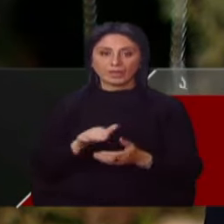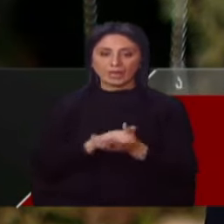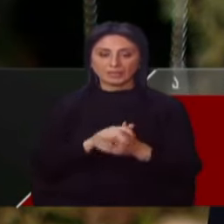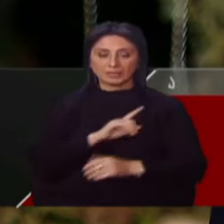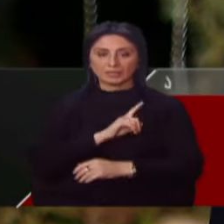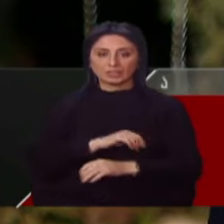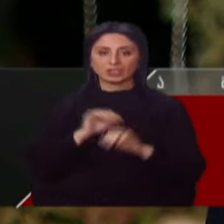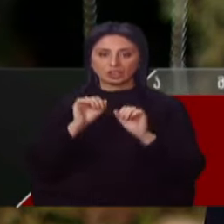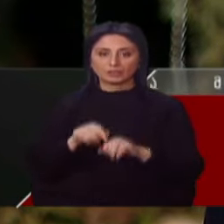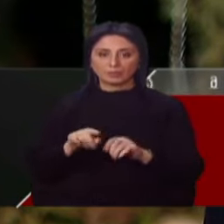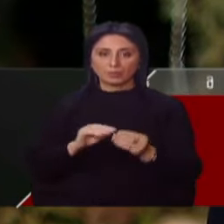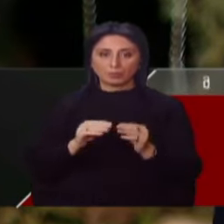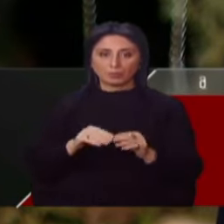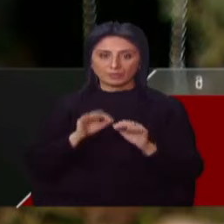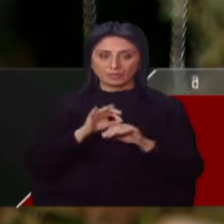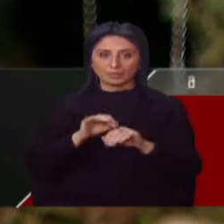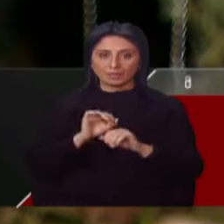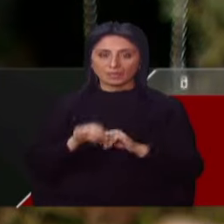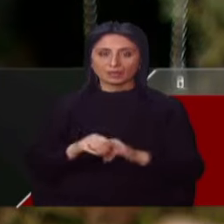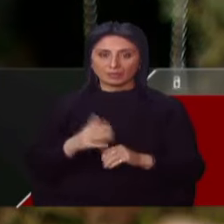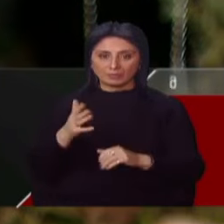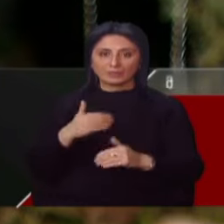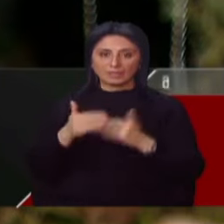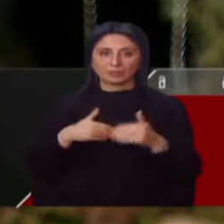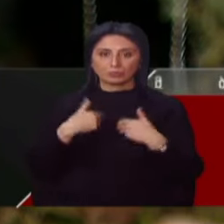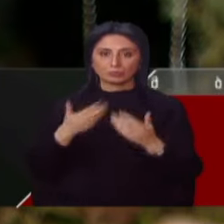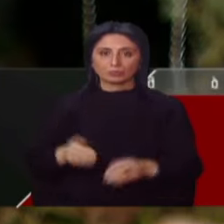ვარ, ყველა ერთიანი ძალისხმევით შევძლებთ ამ პრობლემების გადალახვას და მინდა მას წარმატებები უსურვო.